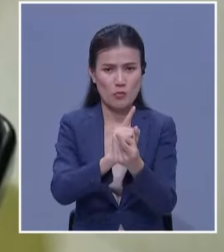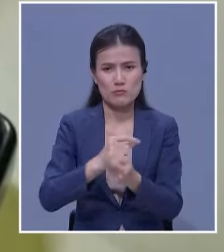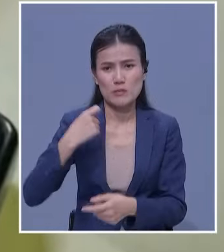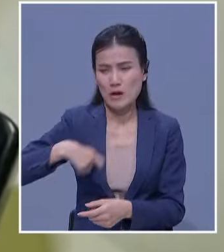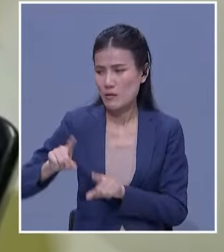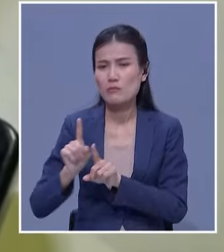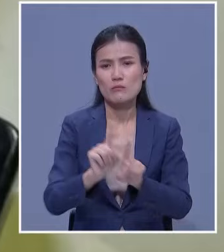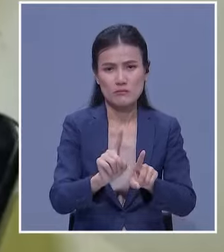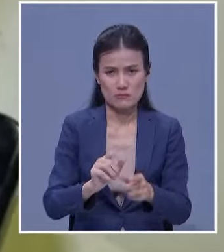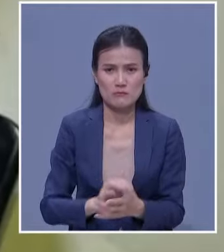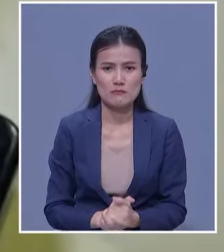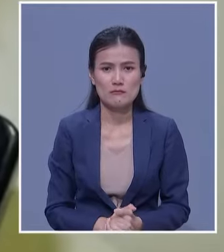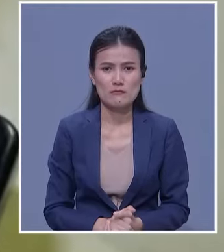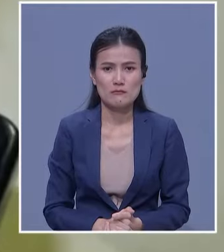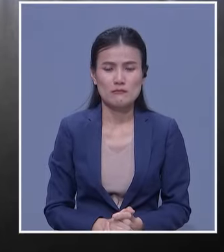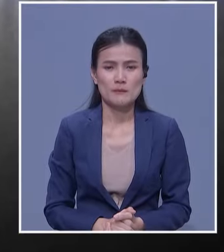พร ุ่ ง